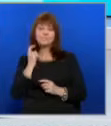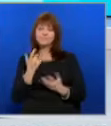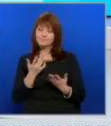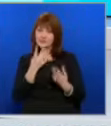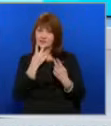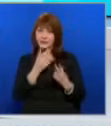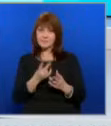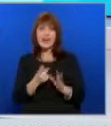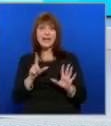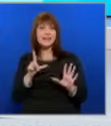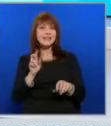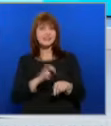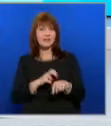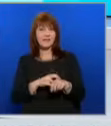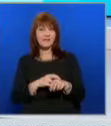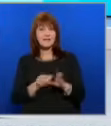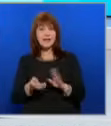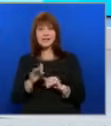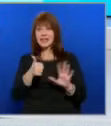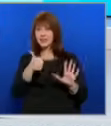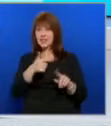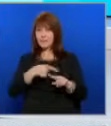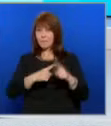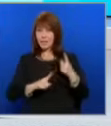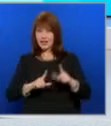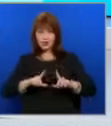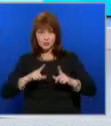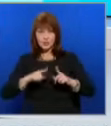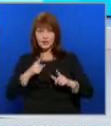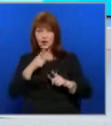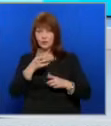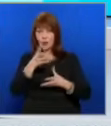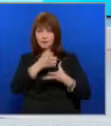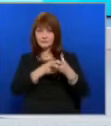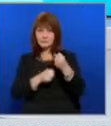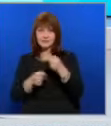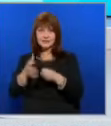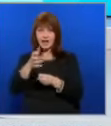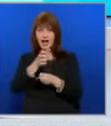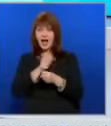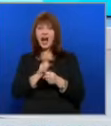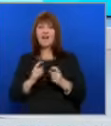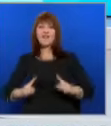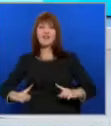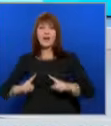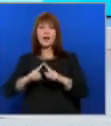на БНТ. На 7 декември, малко след 6:30 сутринта, той покори върха с